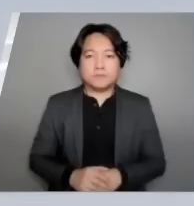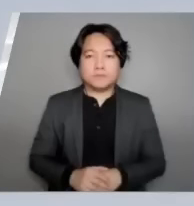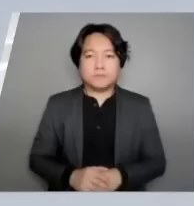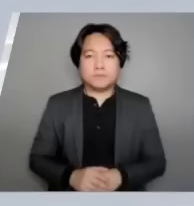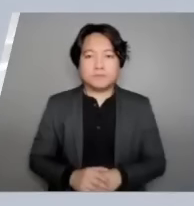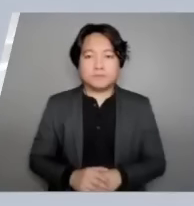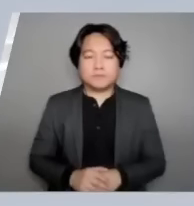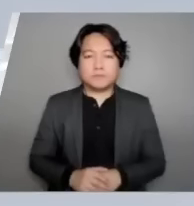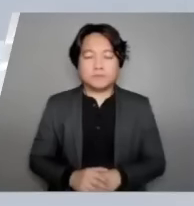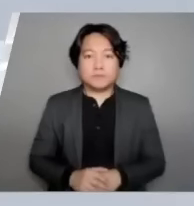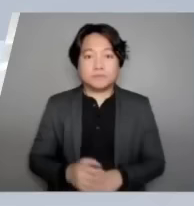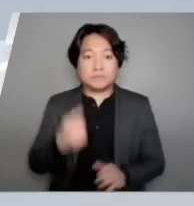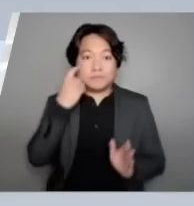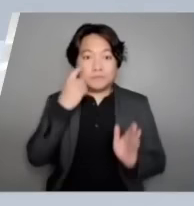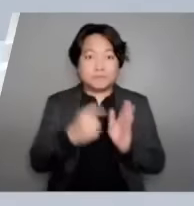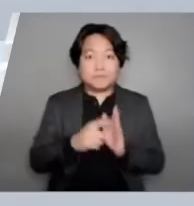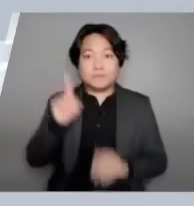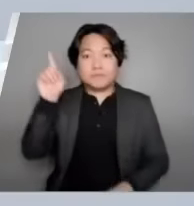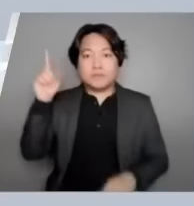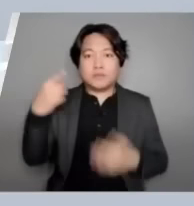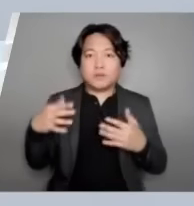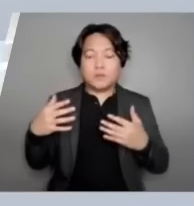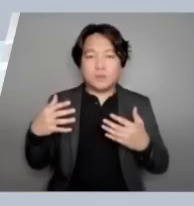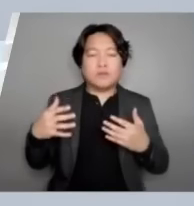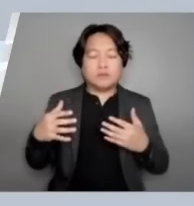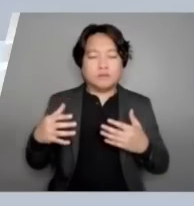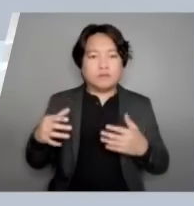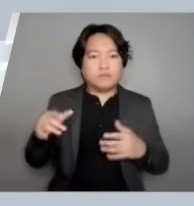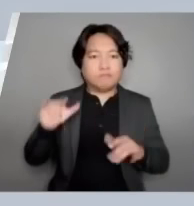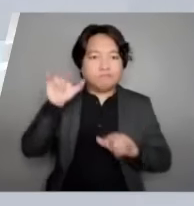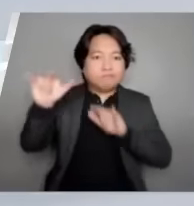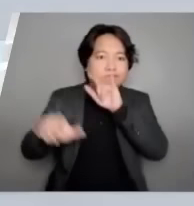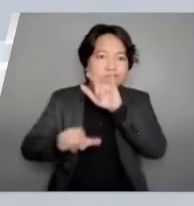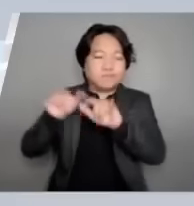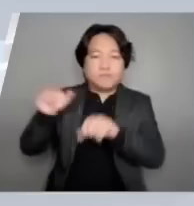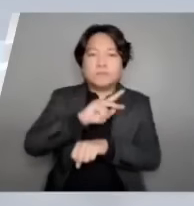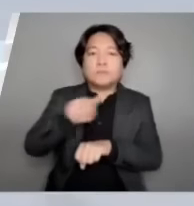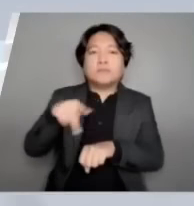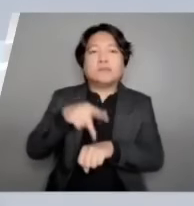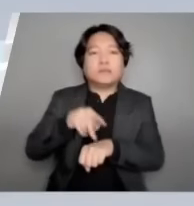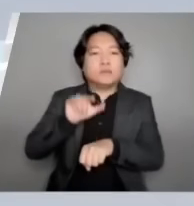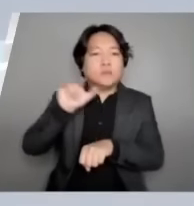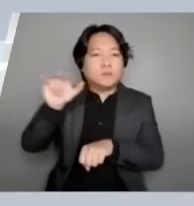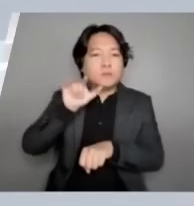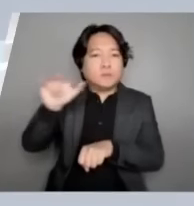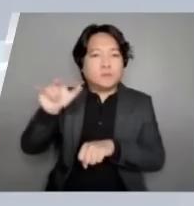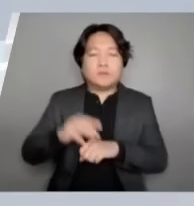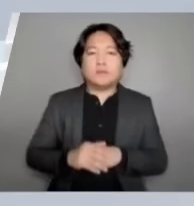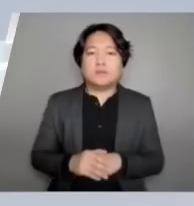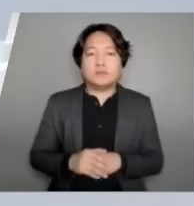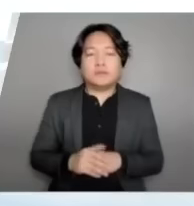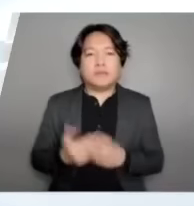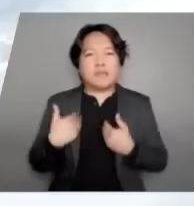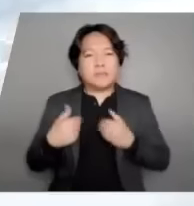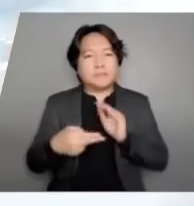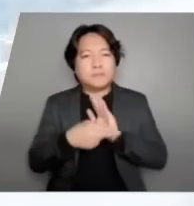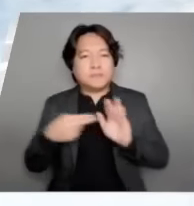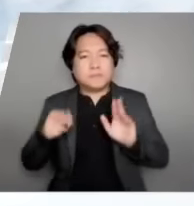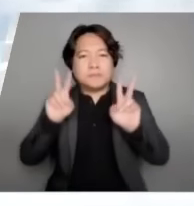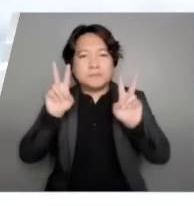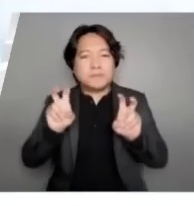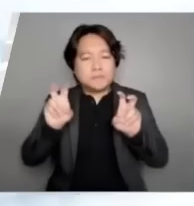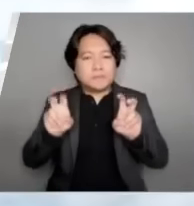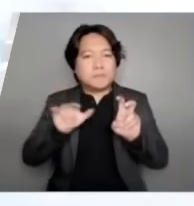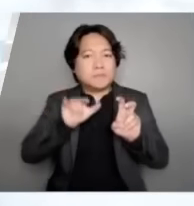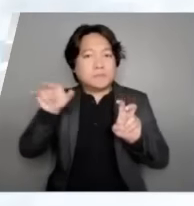Ito na ang isa sa pinakamalaking flyby ng mga eroplano ng Philippine Air Force, kabilang dito ang mga T-41 at SF-260 training aircrafts na bumuo ng